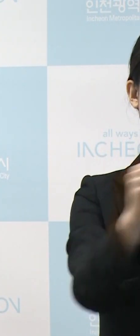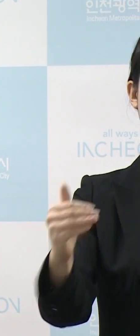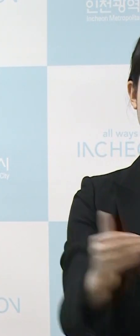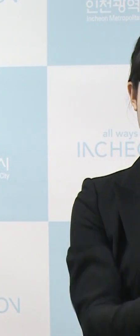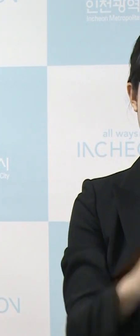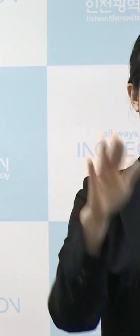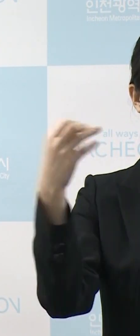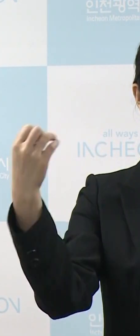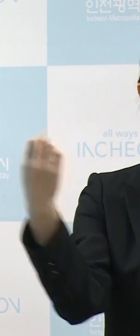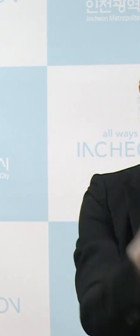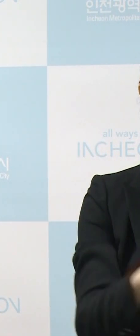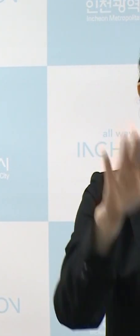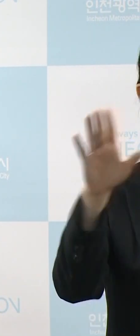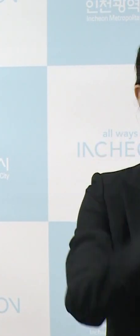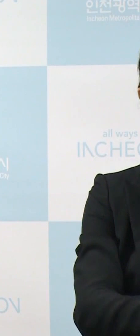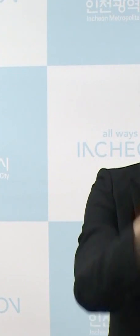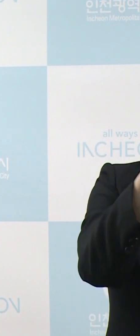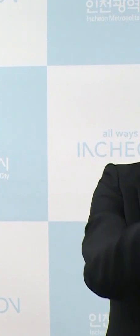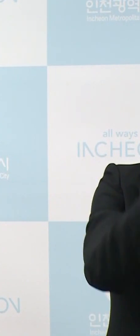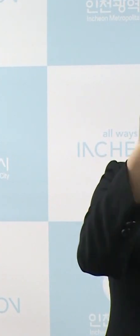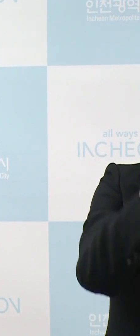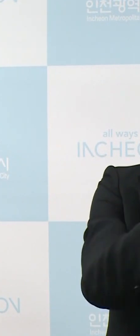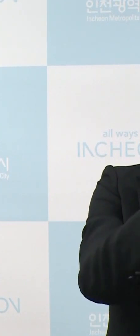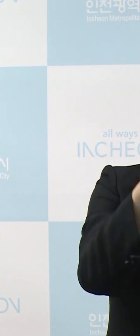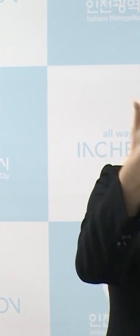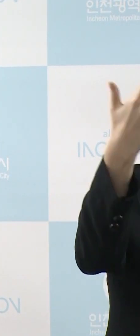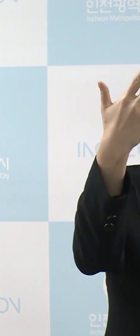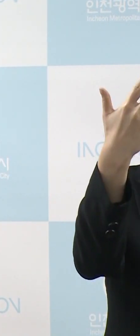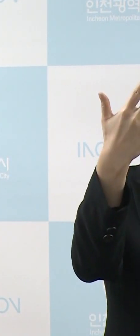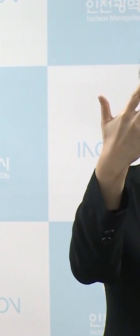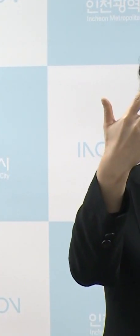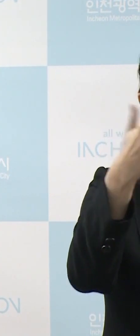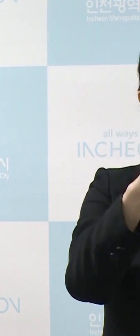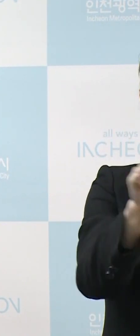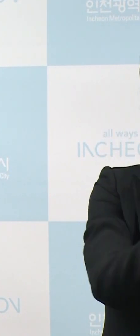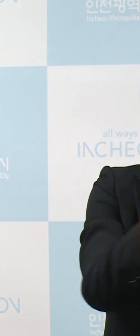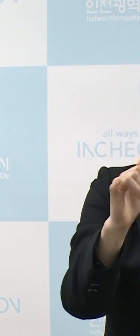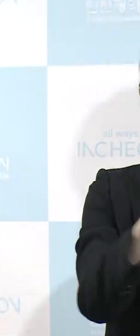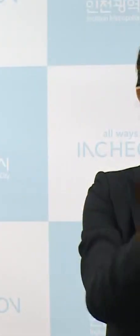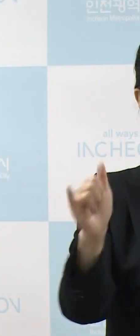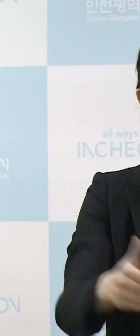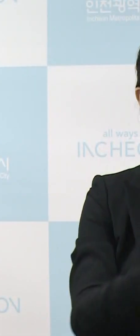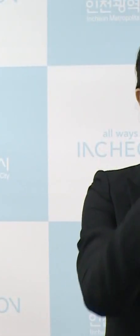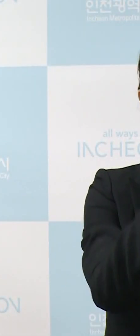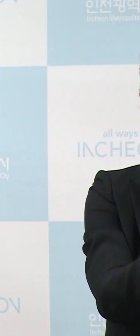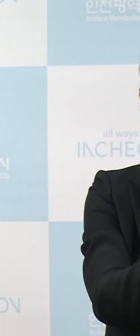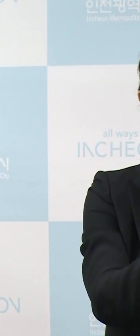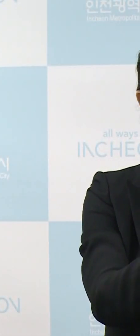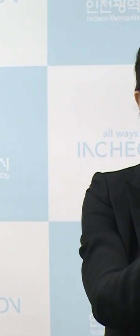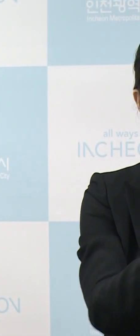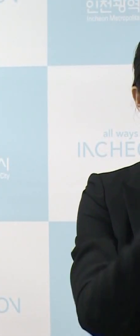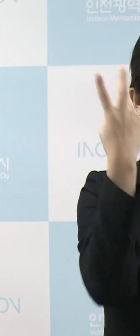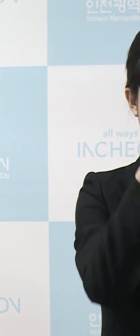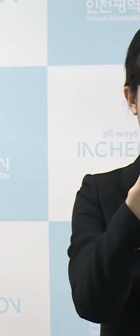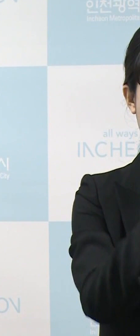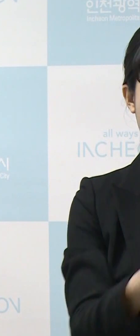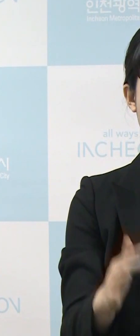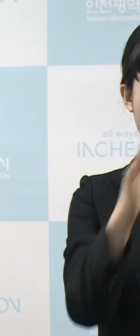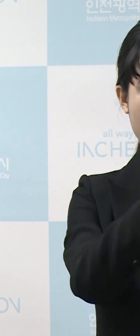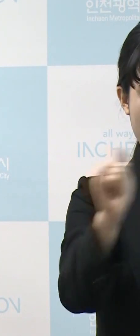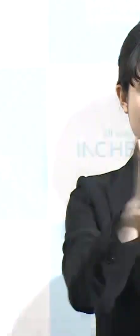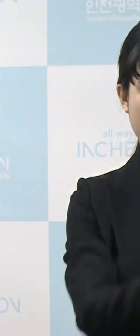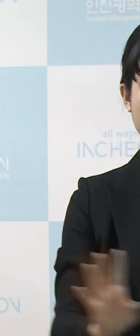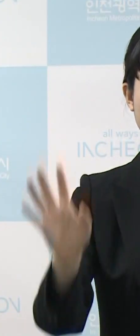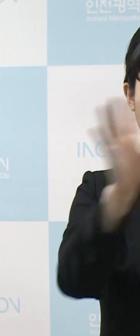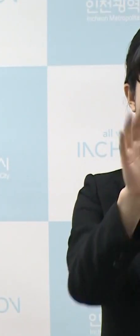금일 08시경 이들 확진 환자의 밀접 접촉자 검체 검사에서 1명의 추가